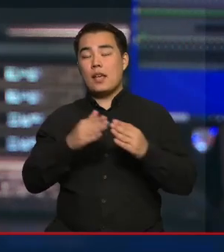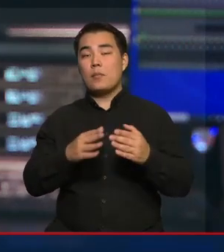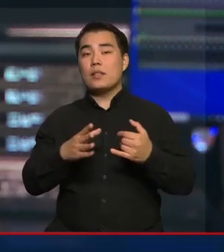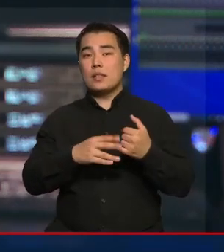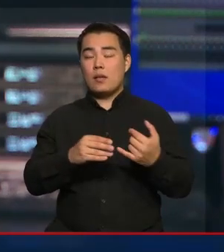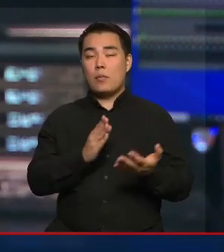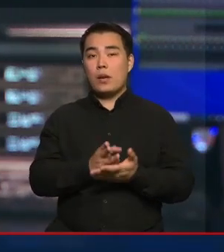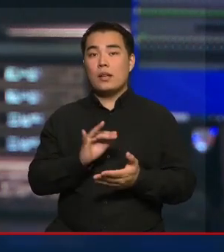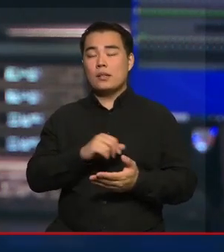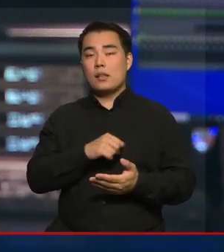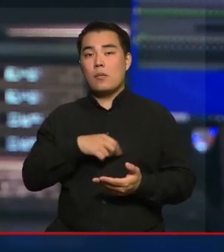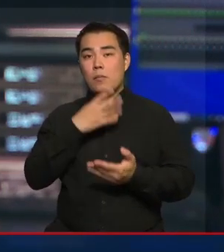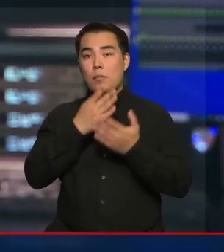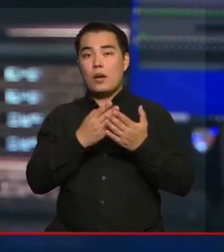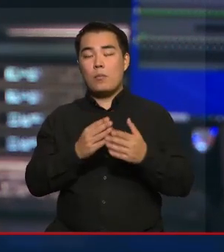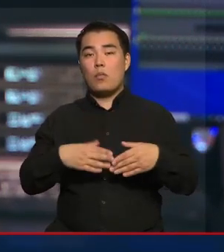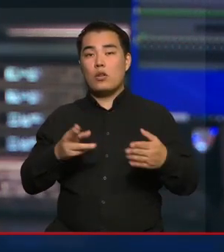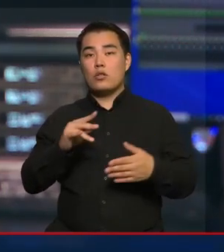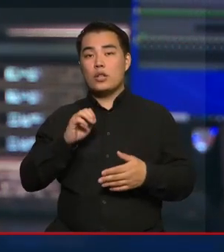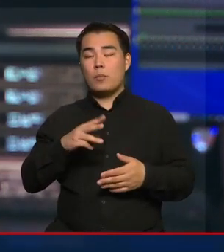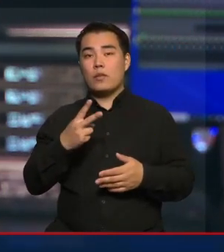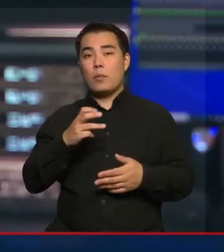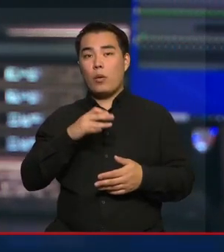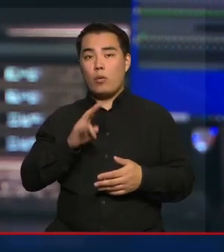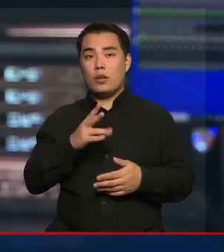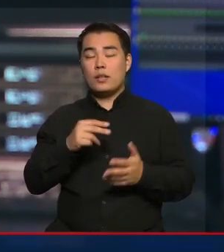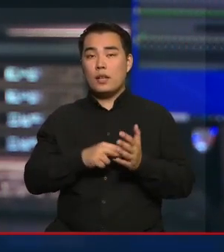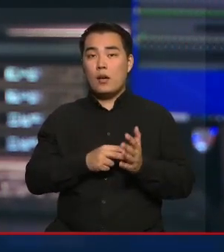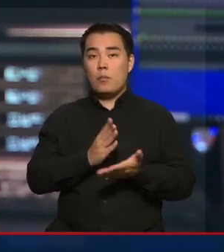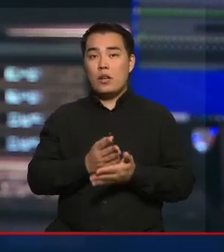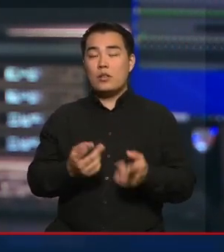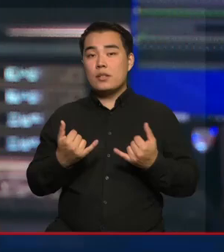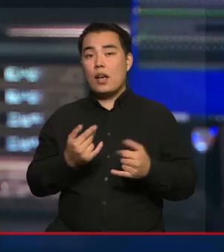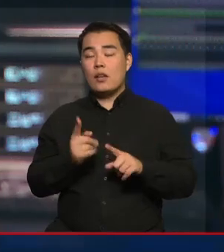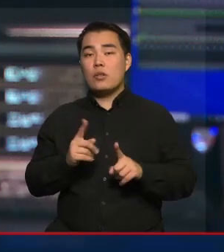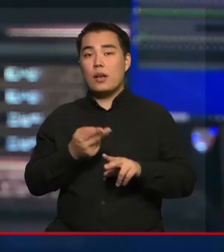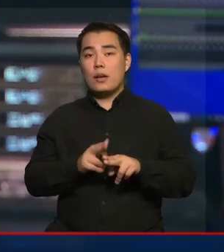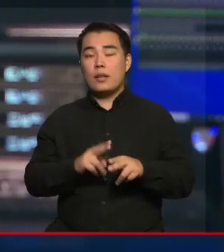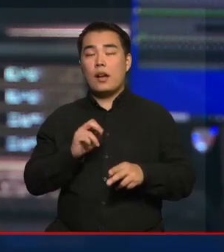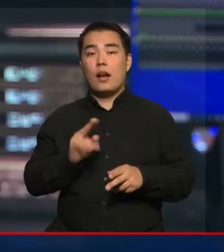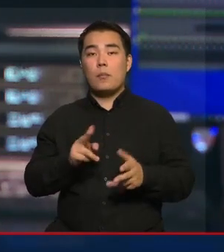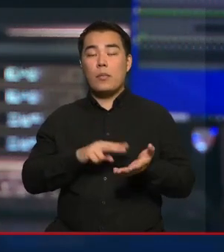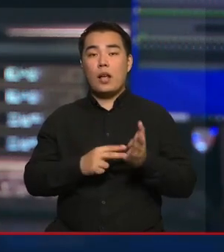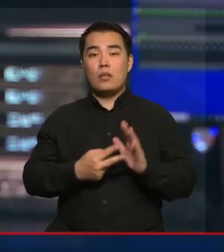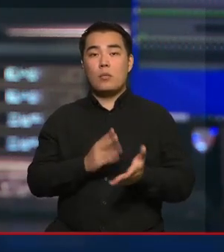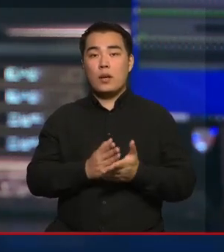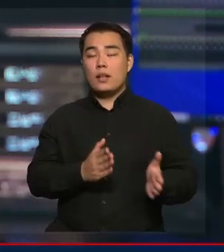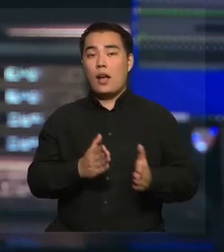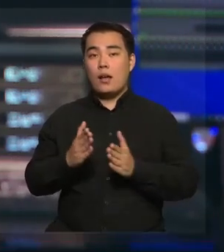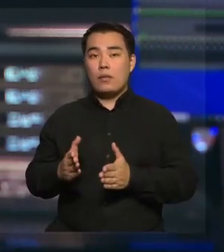Некоторые из украшений оцениваются более чем в 200 млн тенге Что сейчас с этими активами и как ими планируют